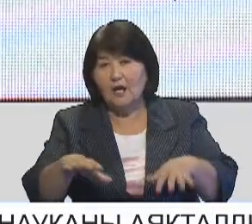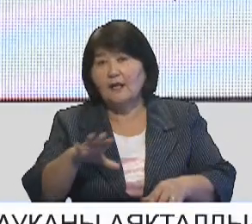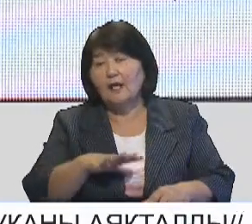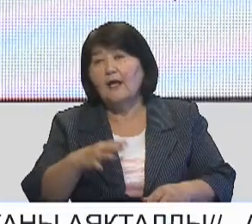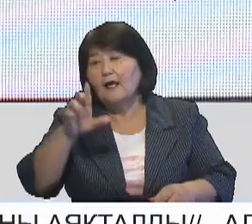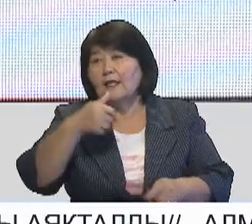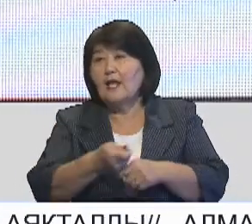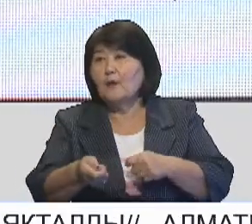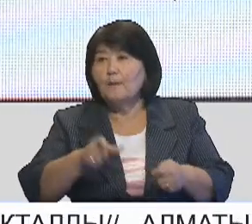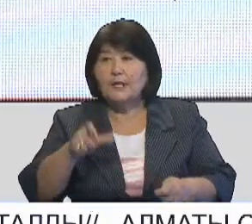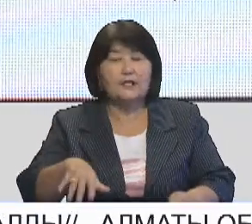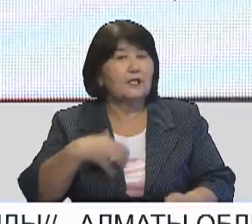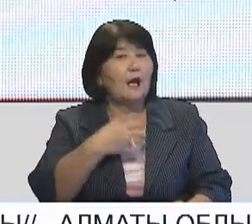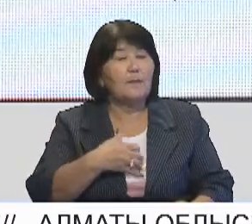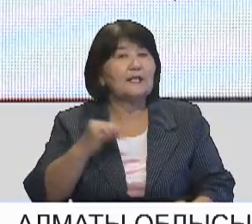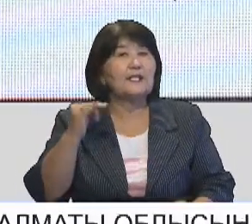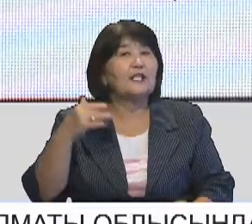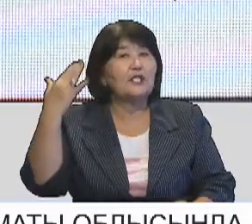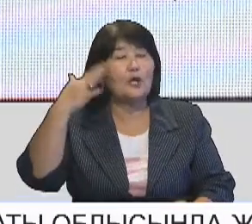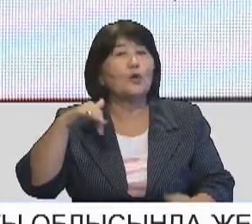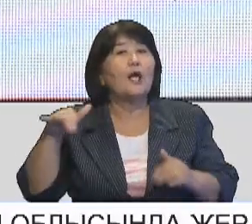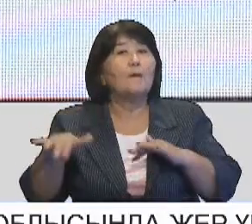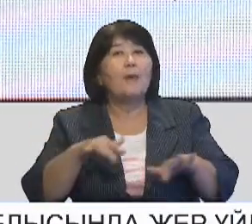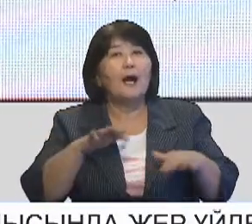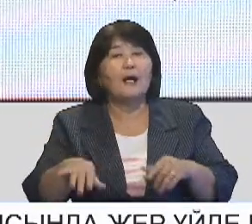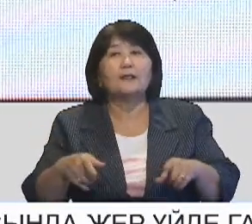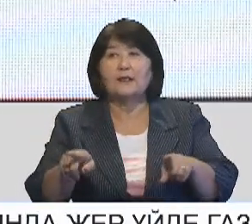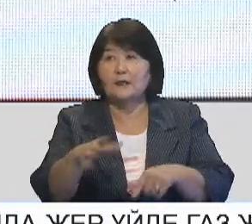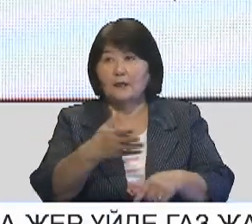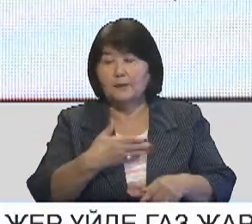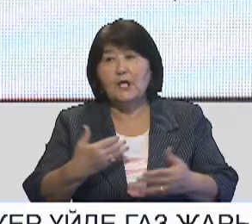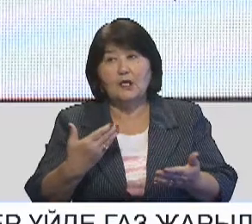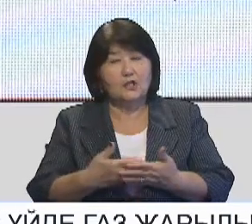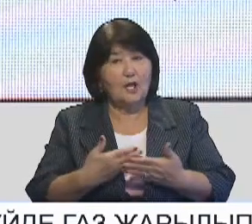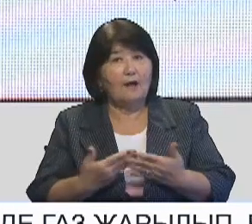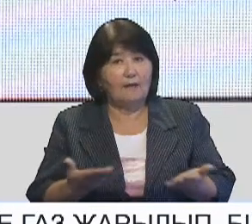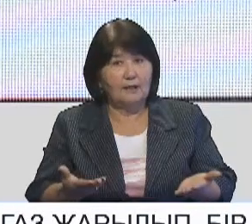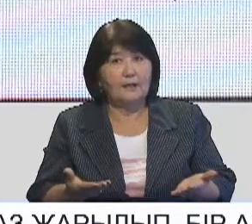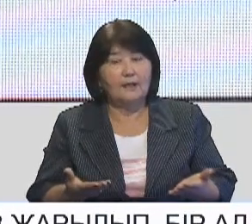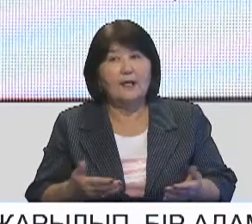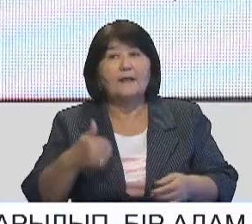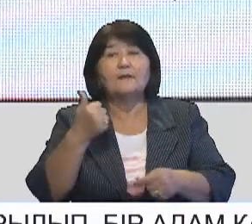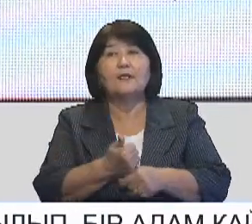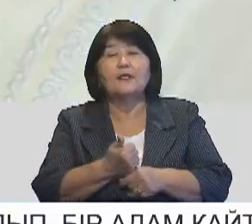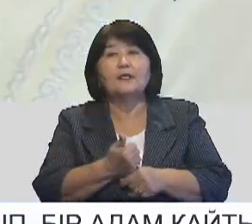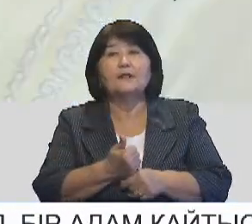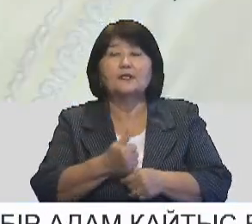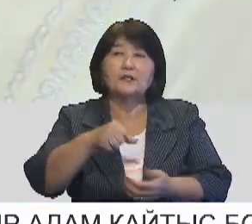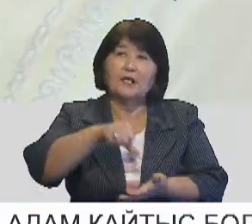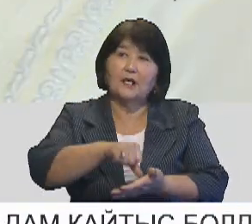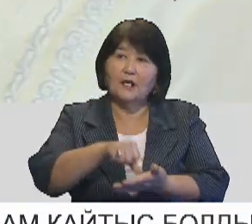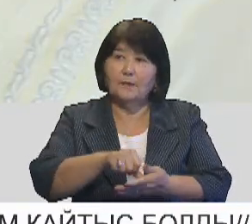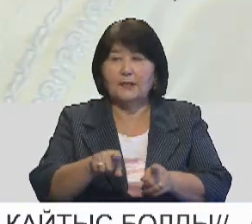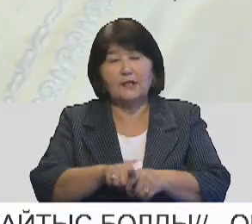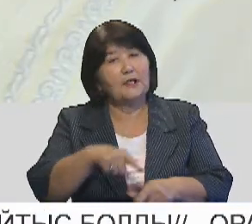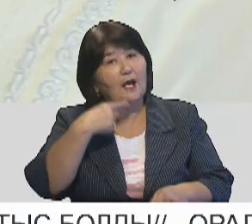ел президенті маңызды идеологиялық бағыттағы біздер үшін жаңағыдай негізгі қағидаттарды да тілге